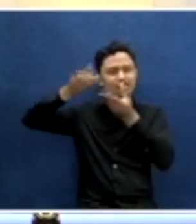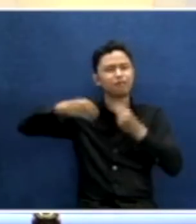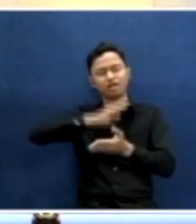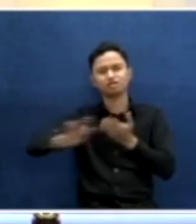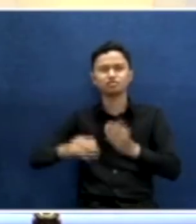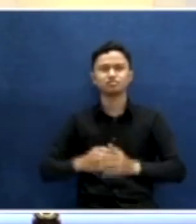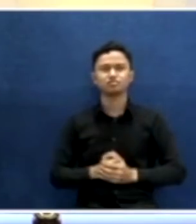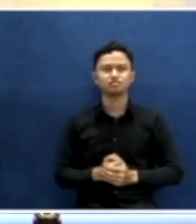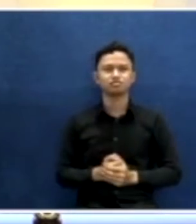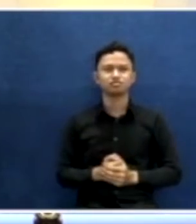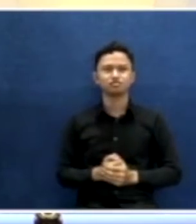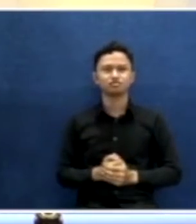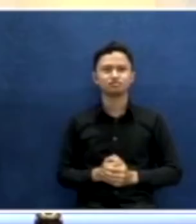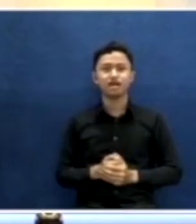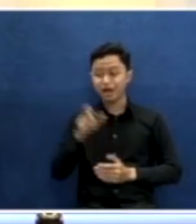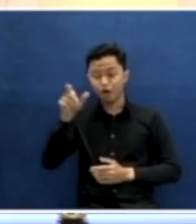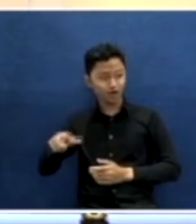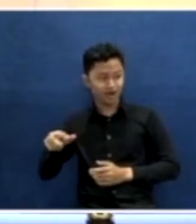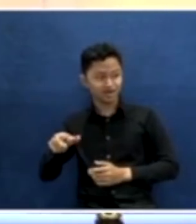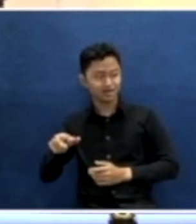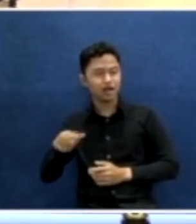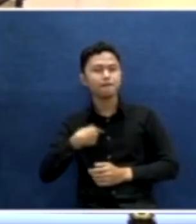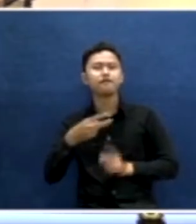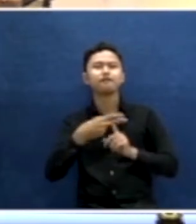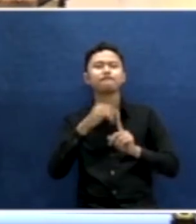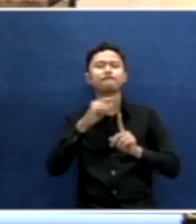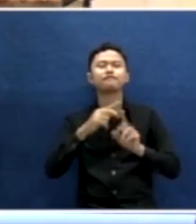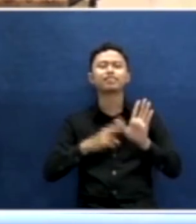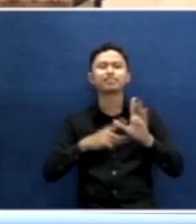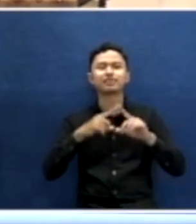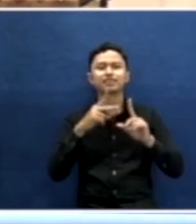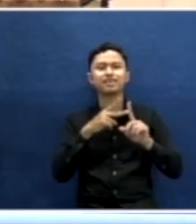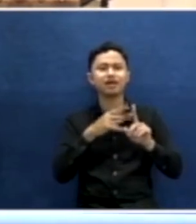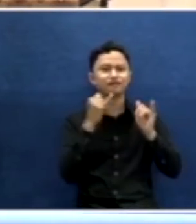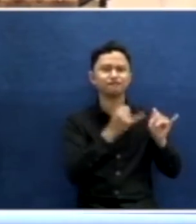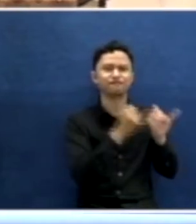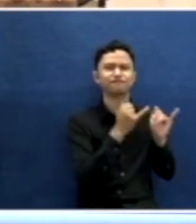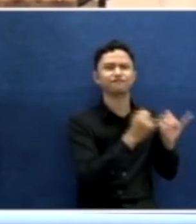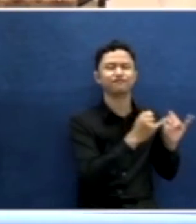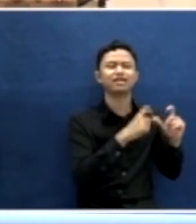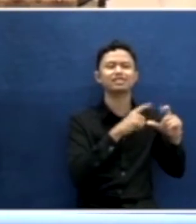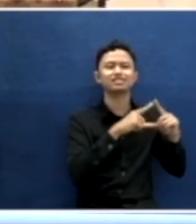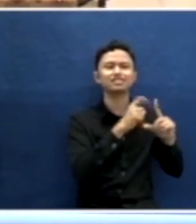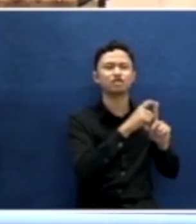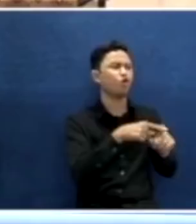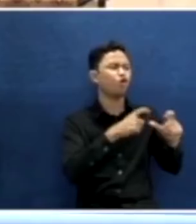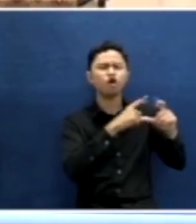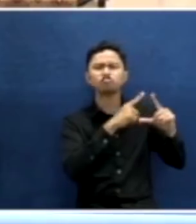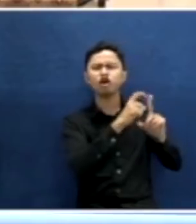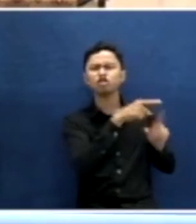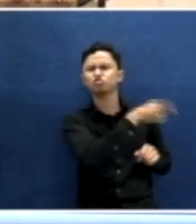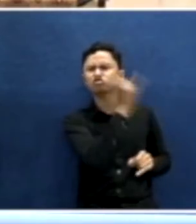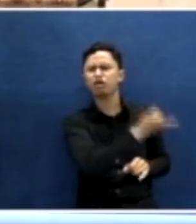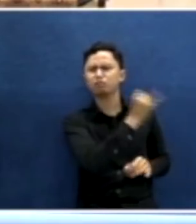semuanya rymus opini Hai semuanya kota ada di vitasha bin Abi waqqash begini Fulan begini